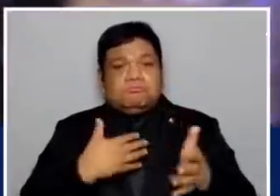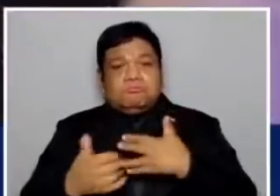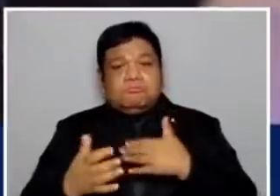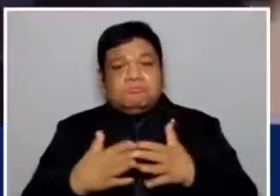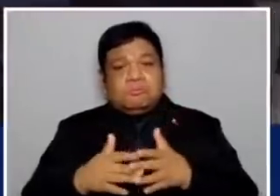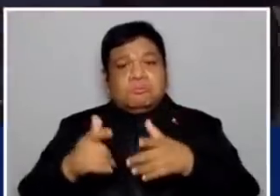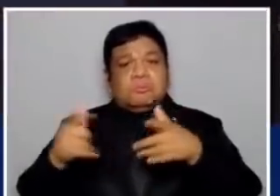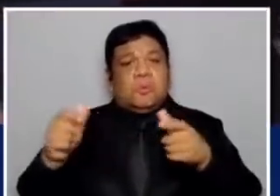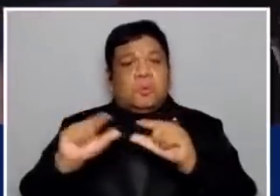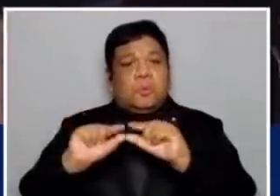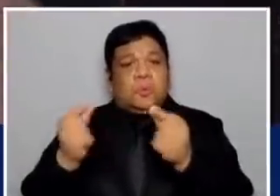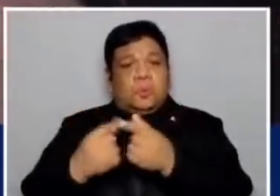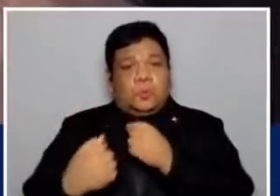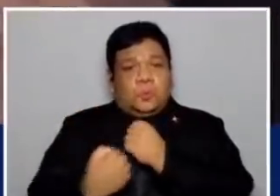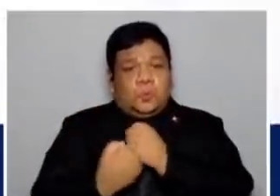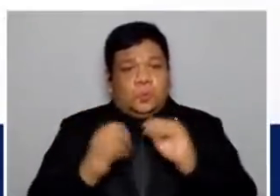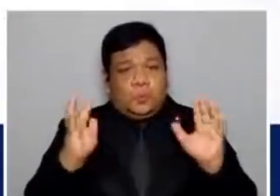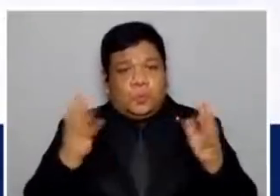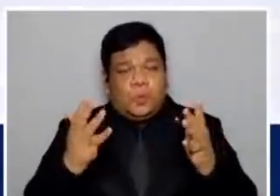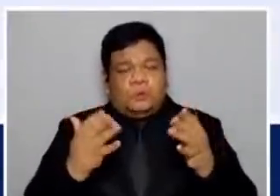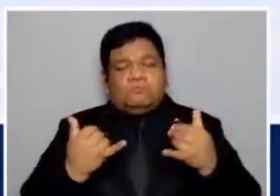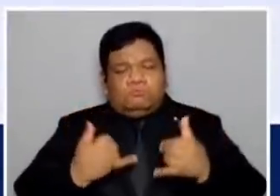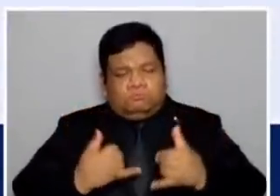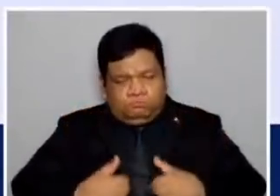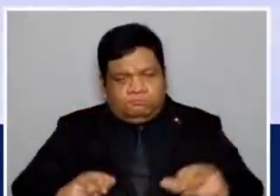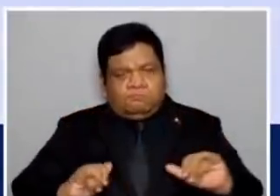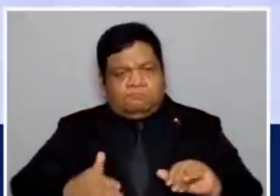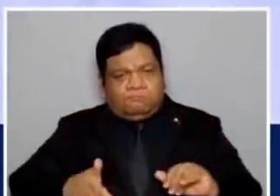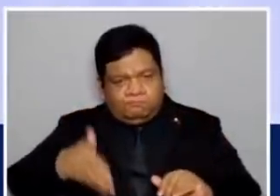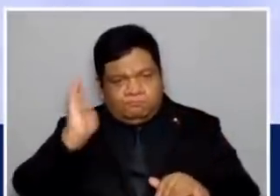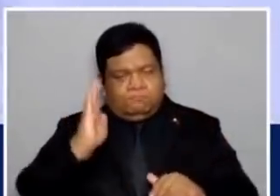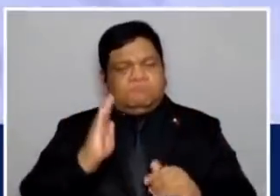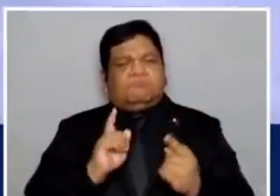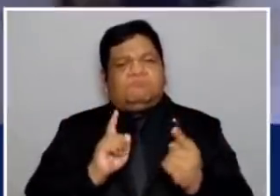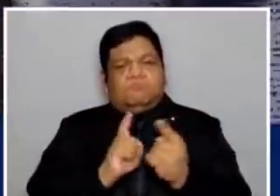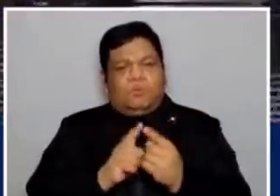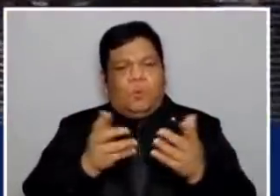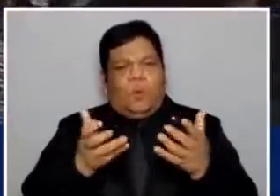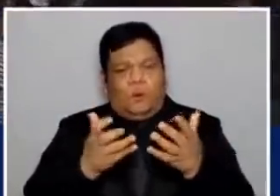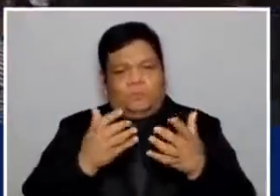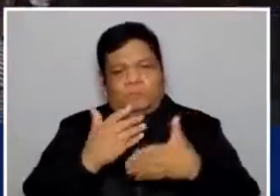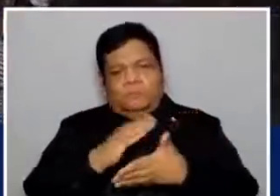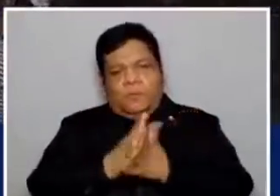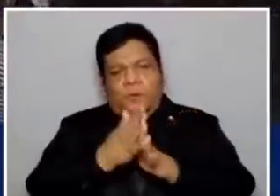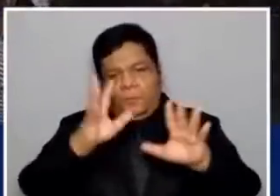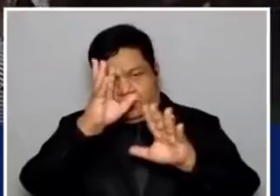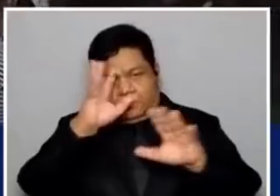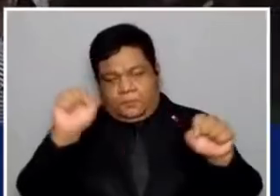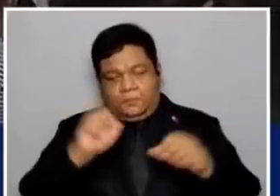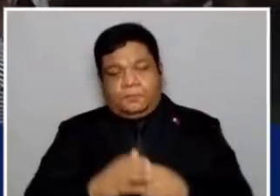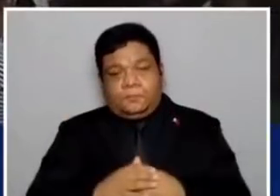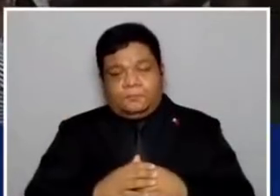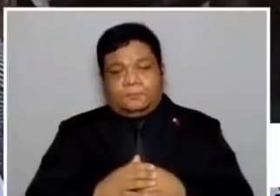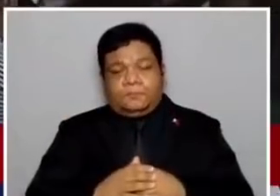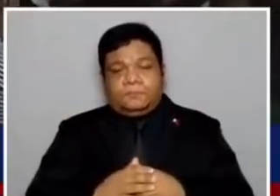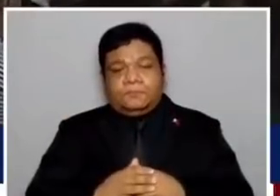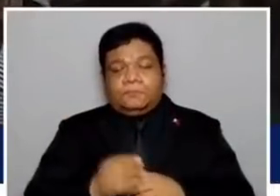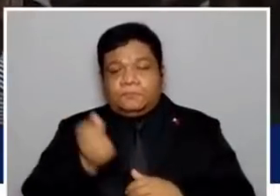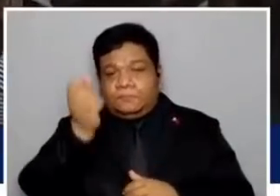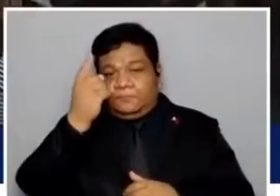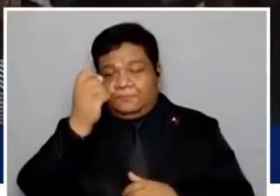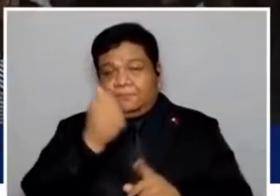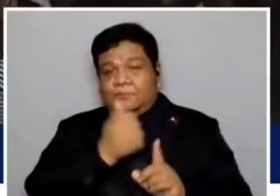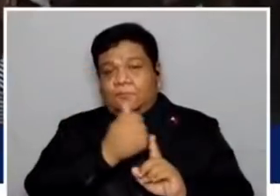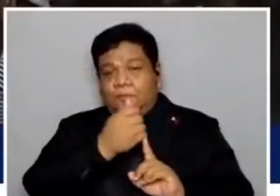partido, hindi siya aatras sa ambisyon na maging pangulo. Hindi minsan na sinabi ni Mayor Isko na